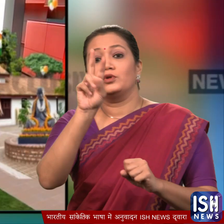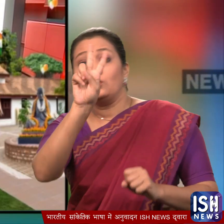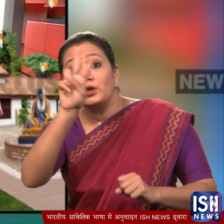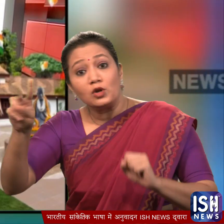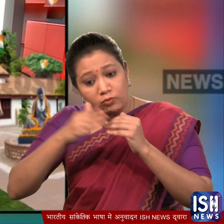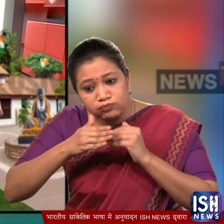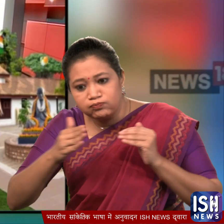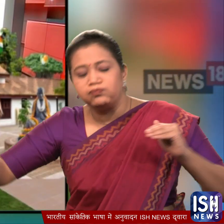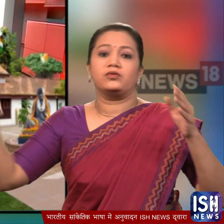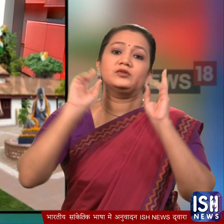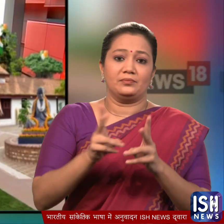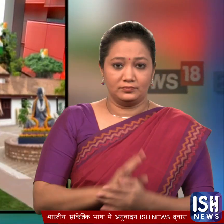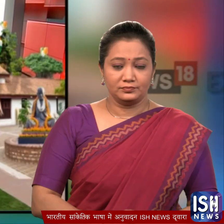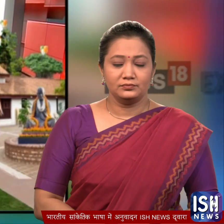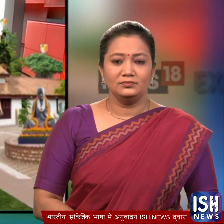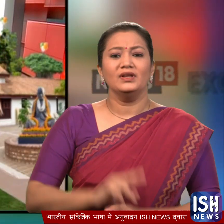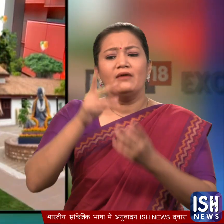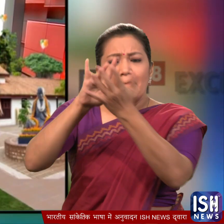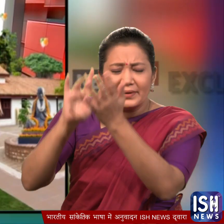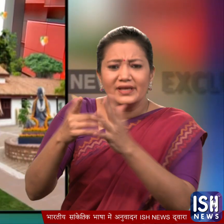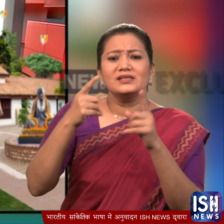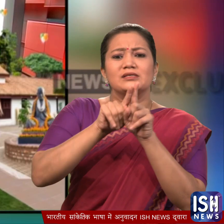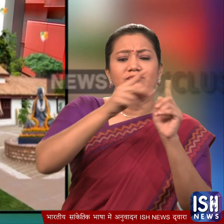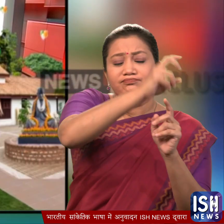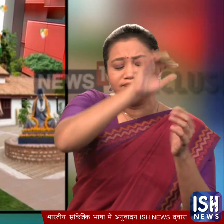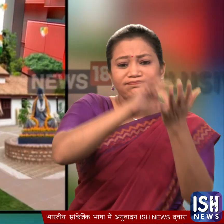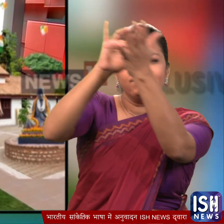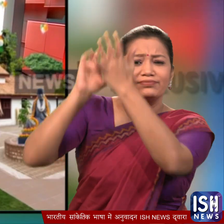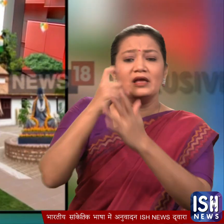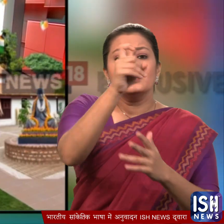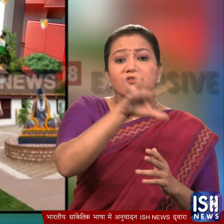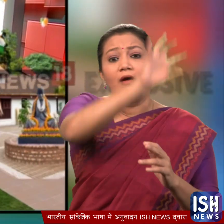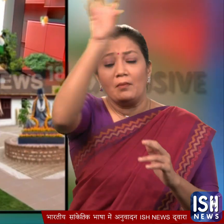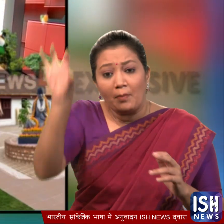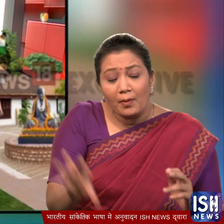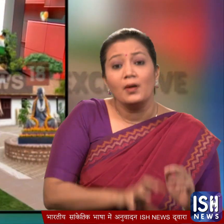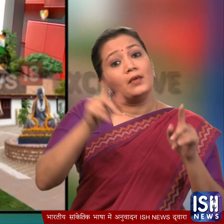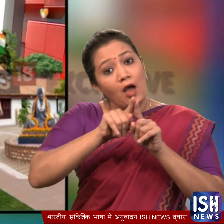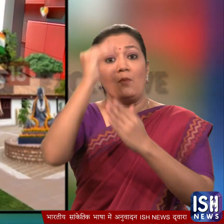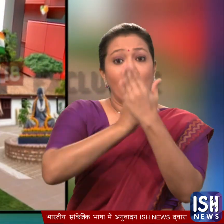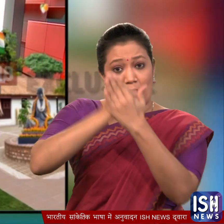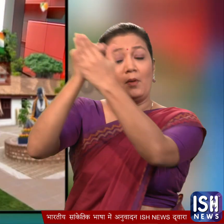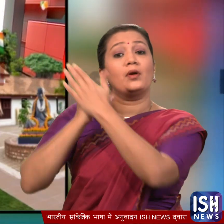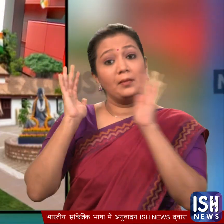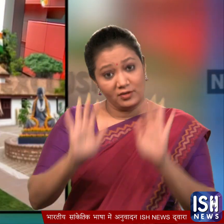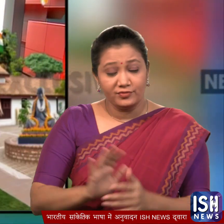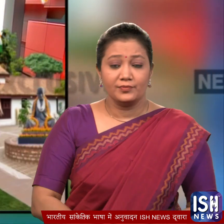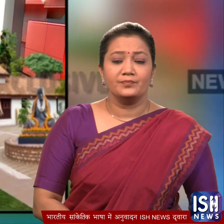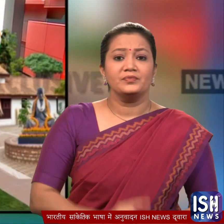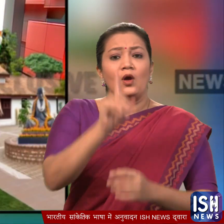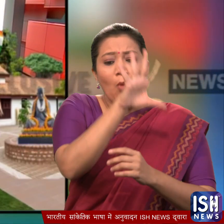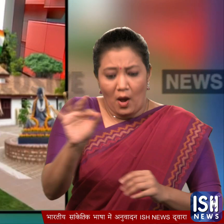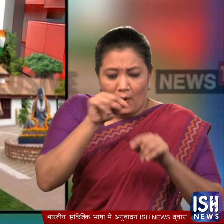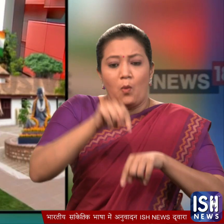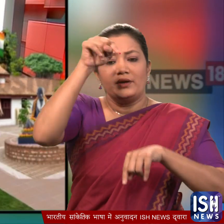यह महोत्सव चलेगा। साबरमती आश्रम के अलावा देश के 75 अलग अलग हिस्सों में भी कार्यक्रम आयोजित किए जाएंगे। इस महोत्सव